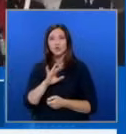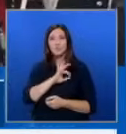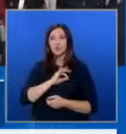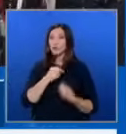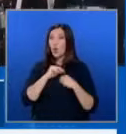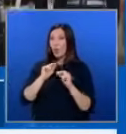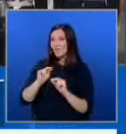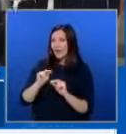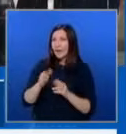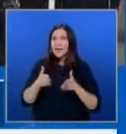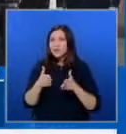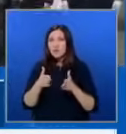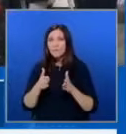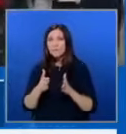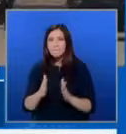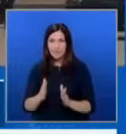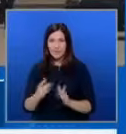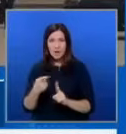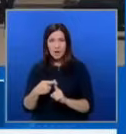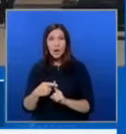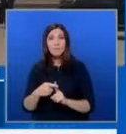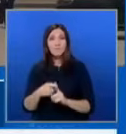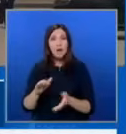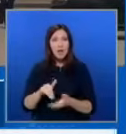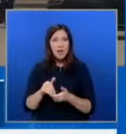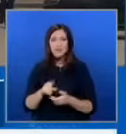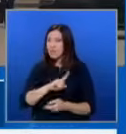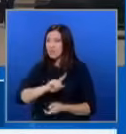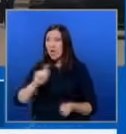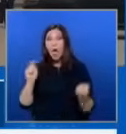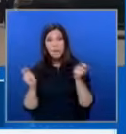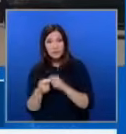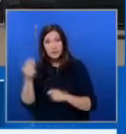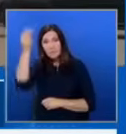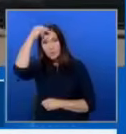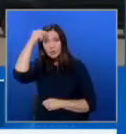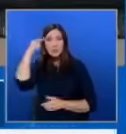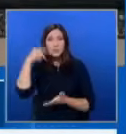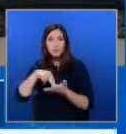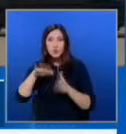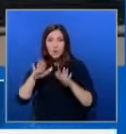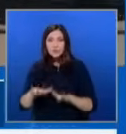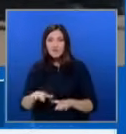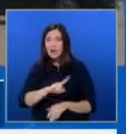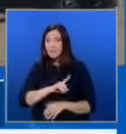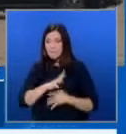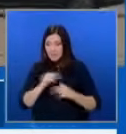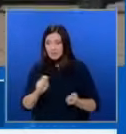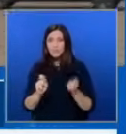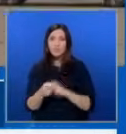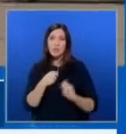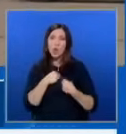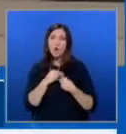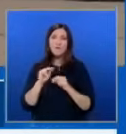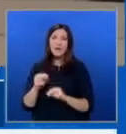получи уверения, че пътят и към пакта е необратим. Българската позиция остава непроменена, увери